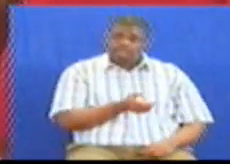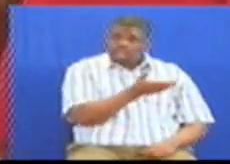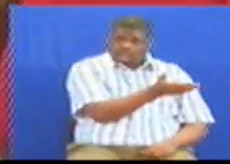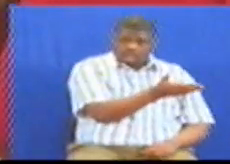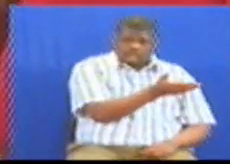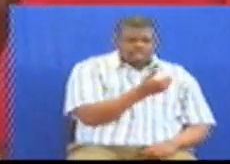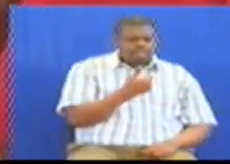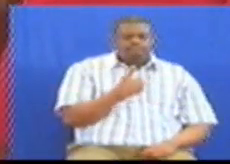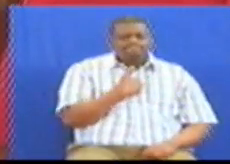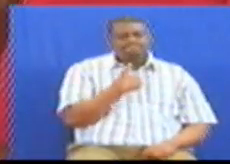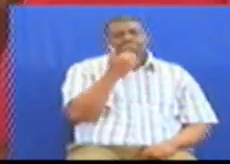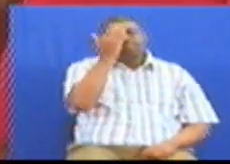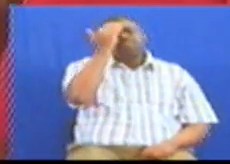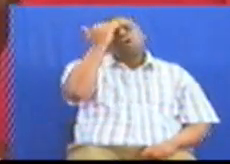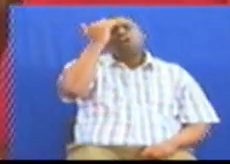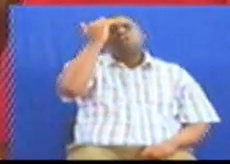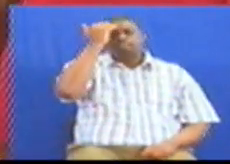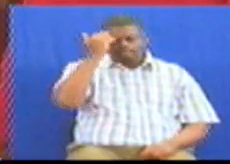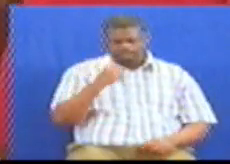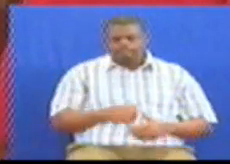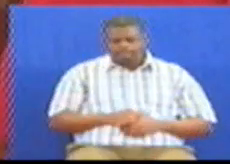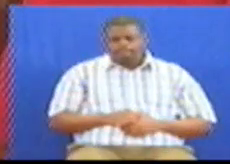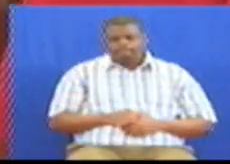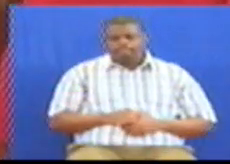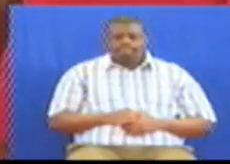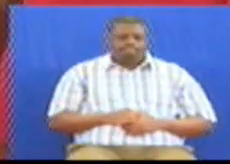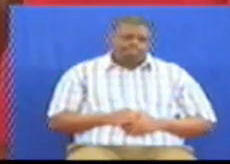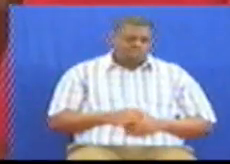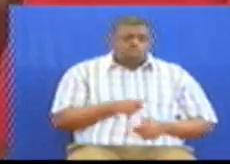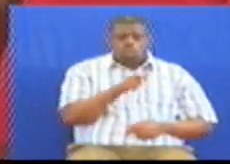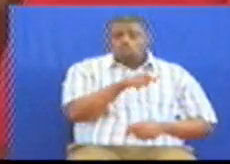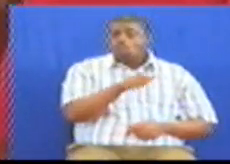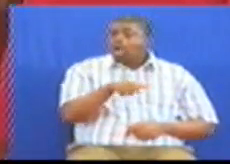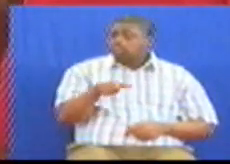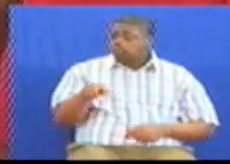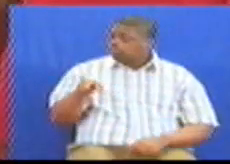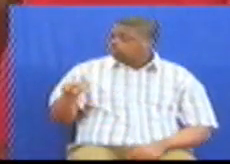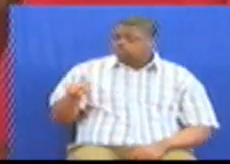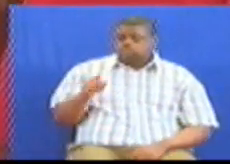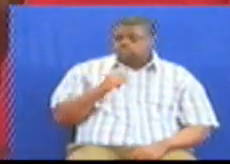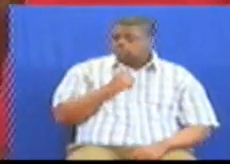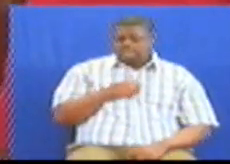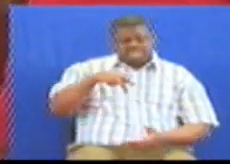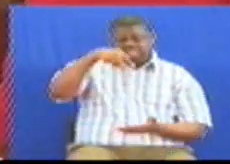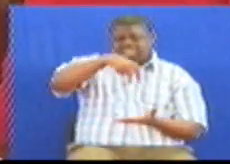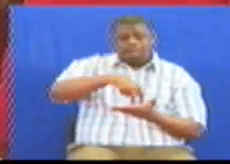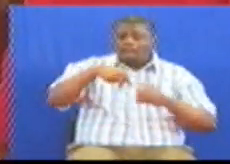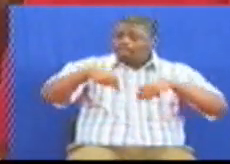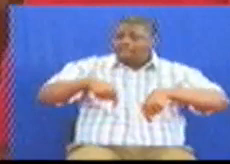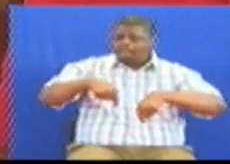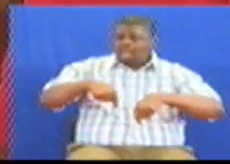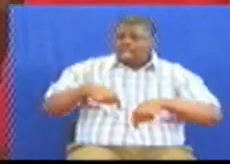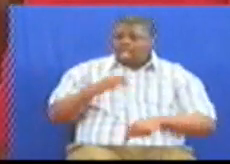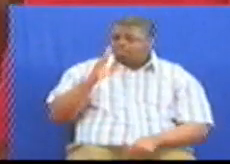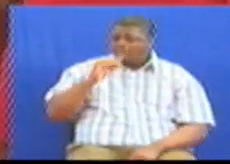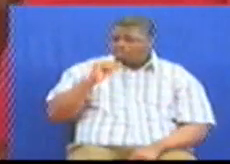najua watu wengi kila wanapoanza wanamsifu Mheshimiwa Rais na serikali